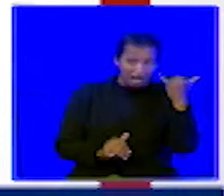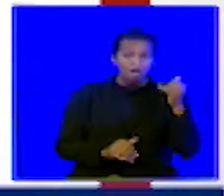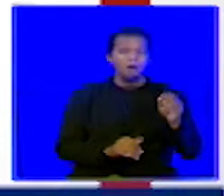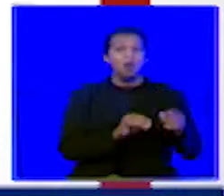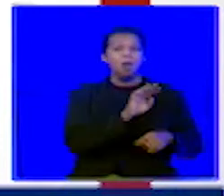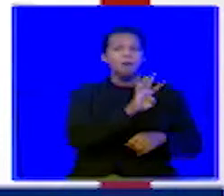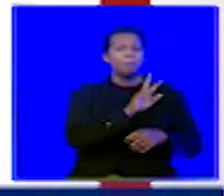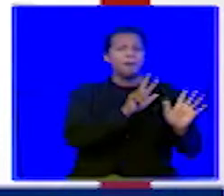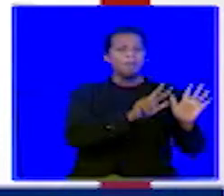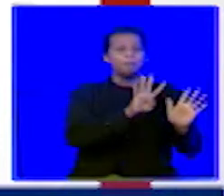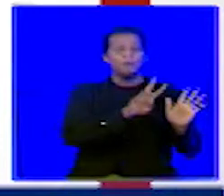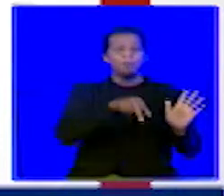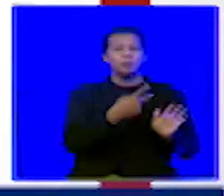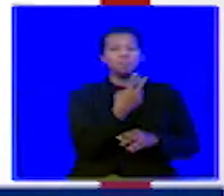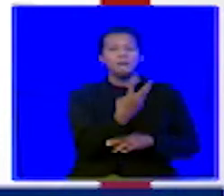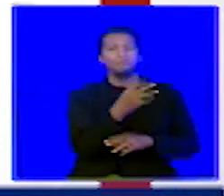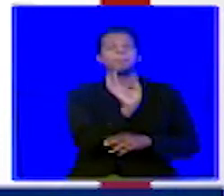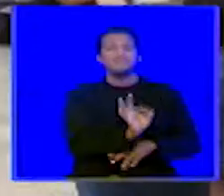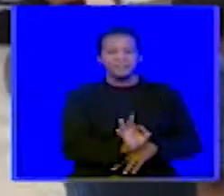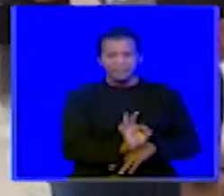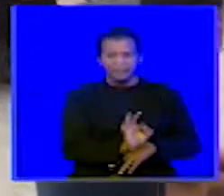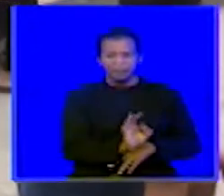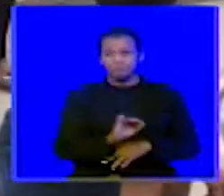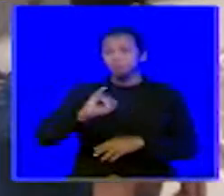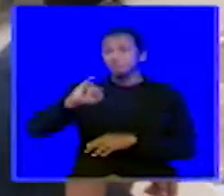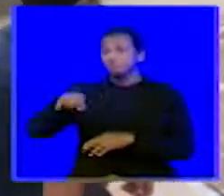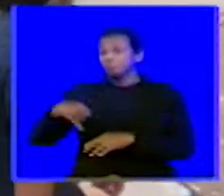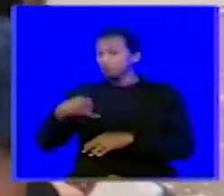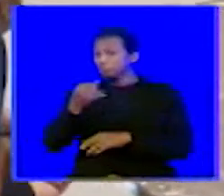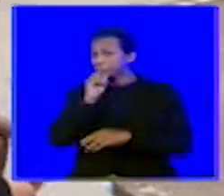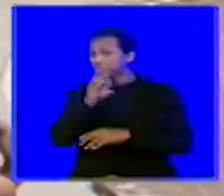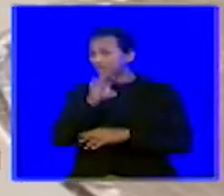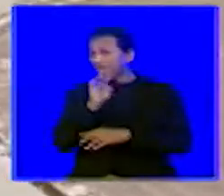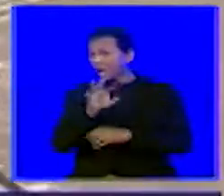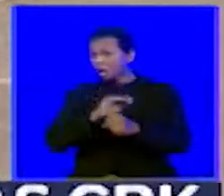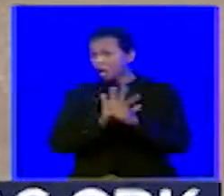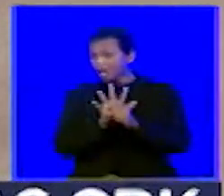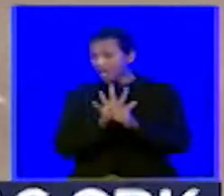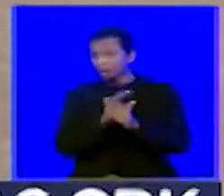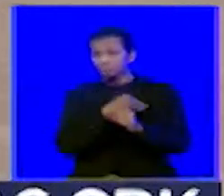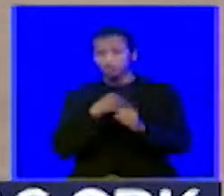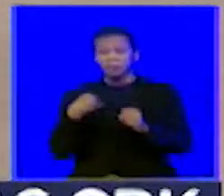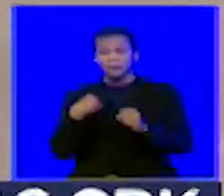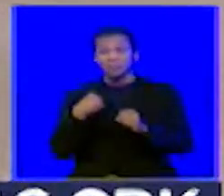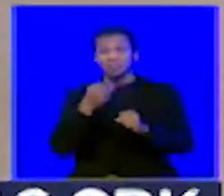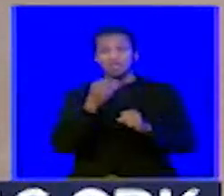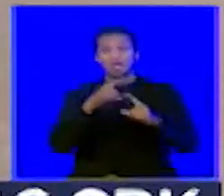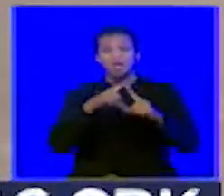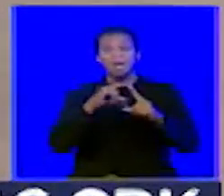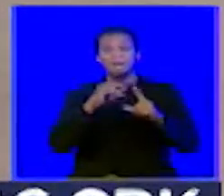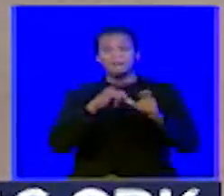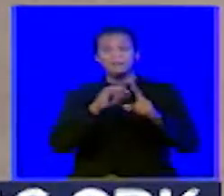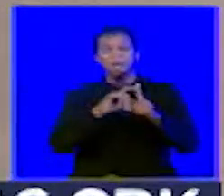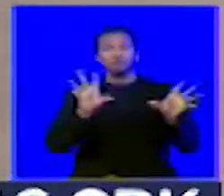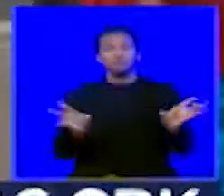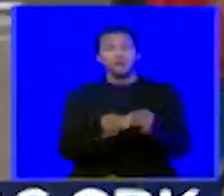84,23%. Juru bicara Satgas Penanganan COVID-19, Dr. Reisa Brotoasmoro menilai jumlah kasus COVID-19 di Indonesia terus meningkat di